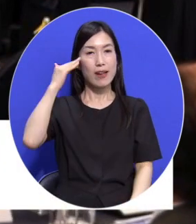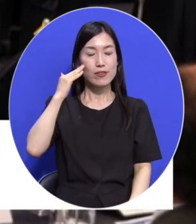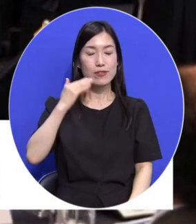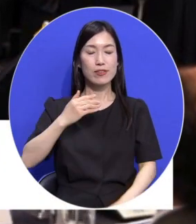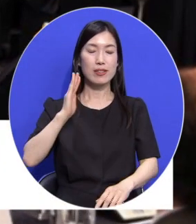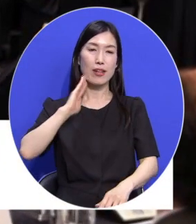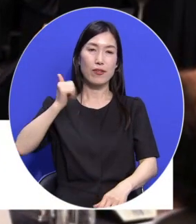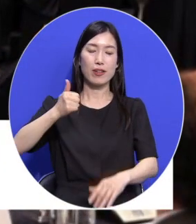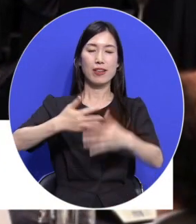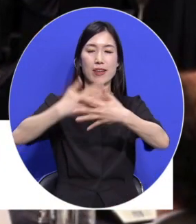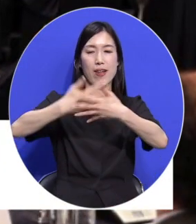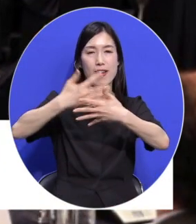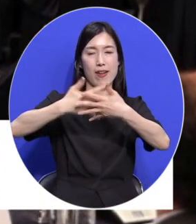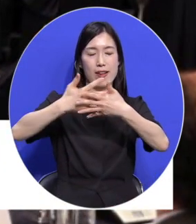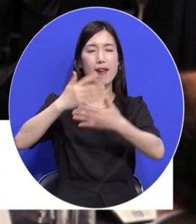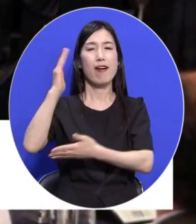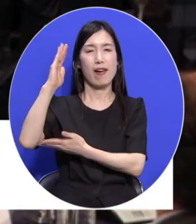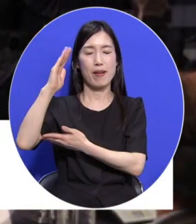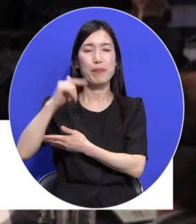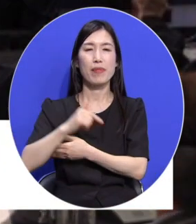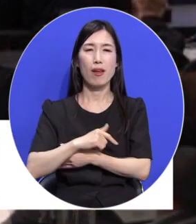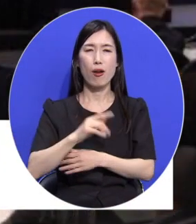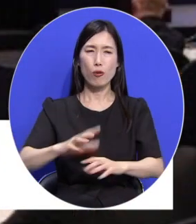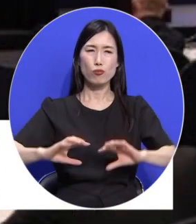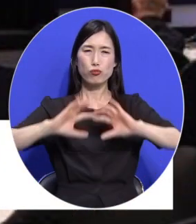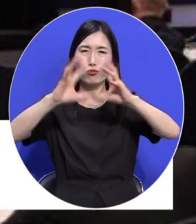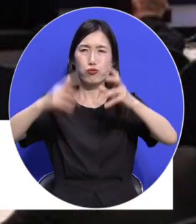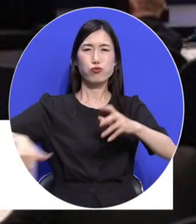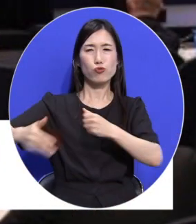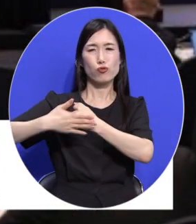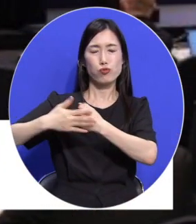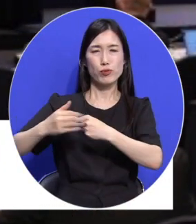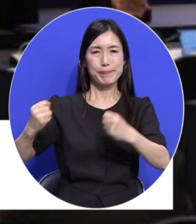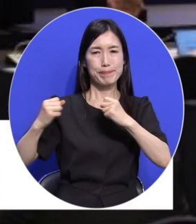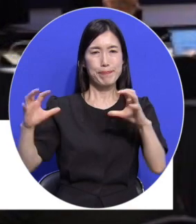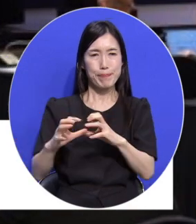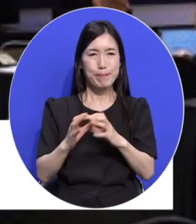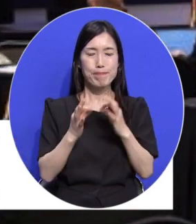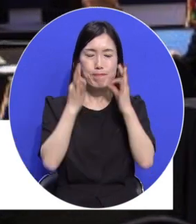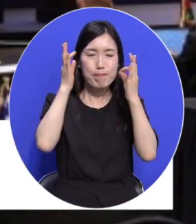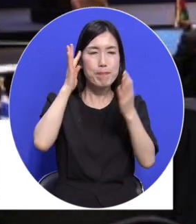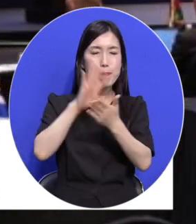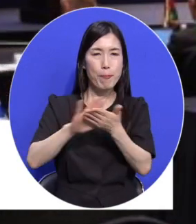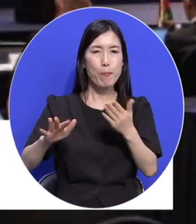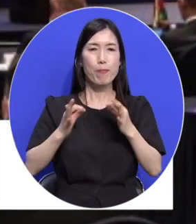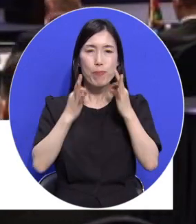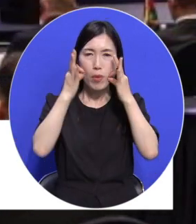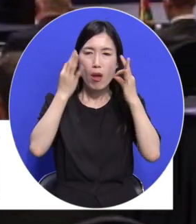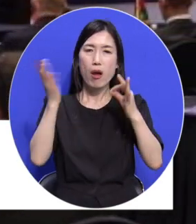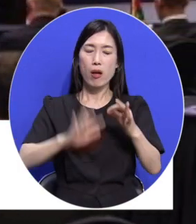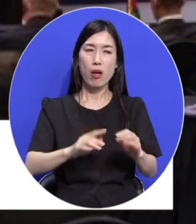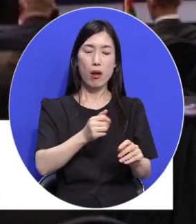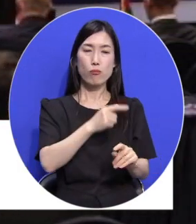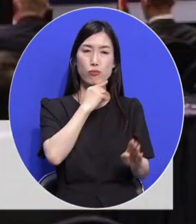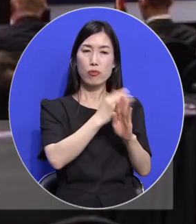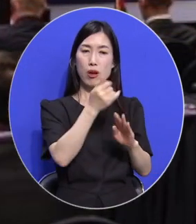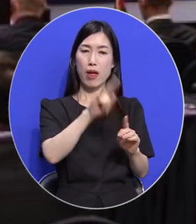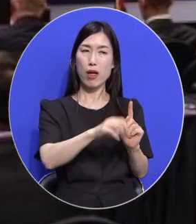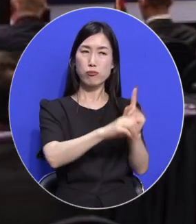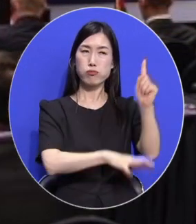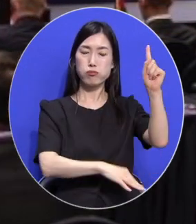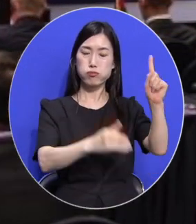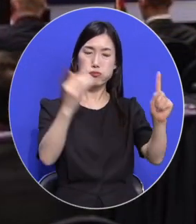통해 국제사회의 노력에도 불구하고 대량 살상무기의 위협이 커져 국제안보 환경은 더욱 엄중해지고